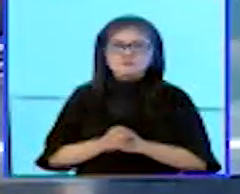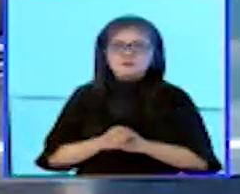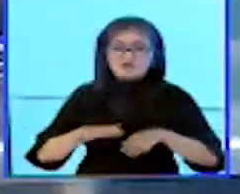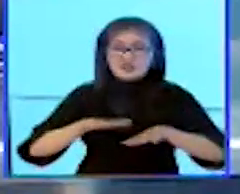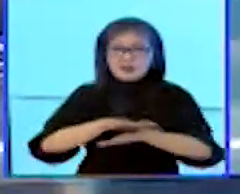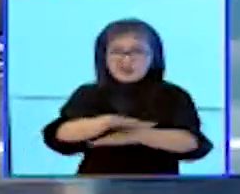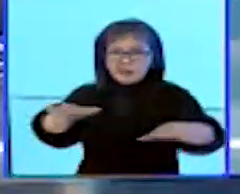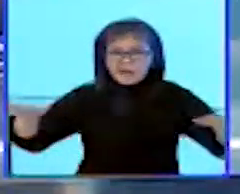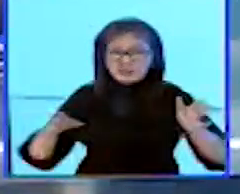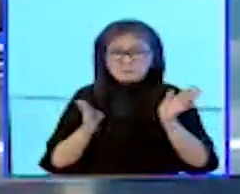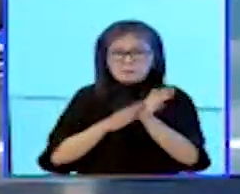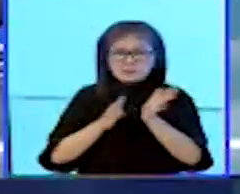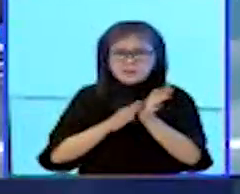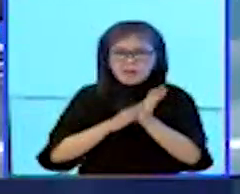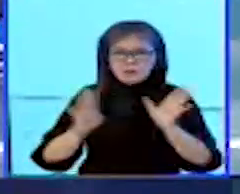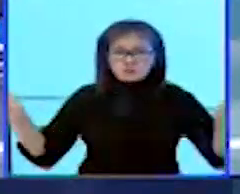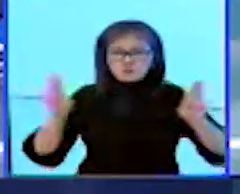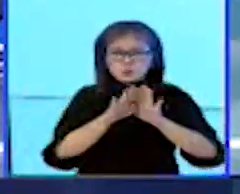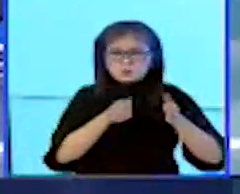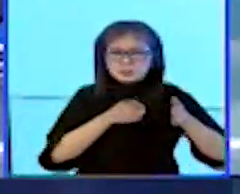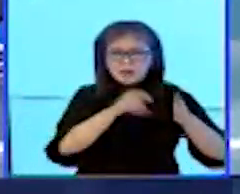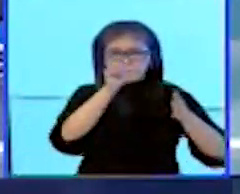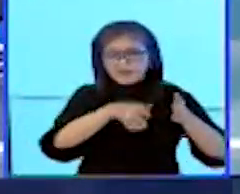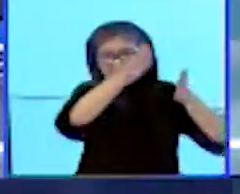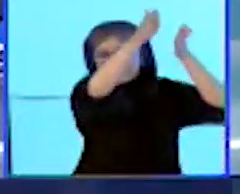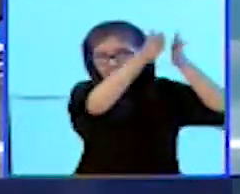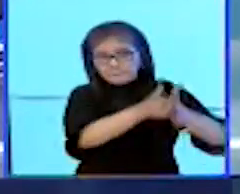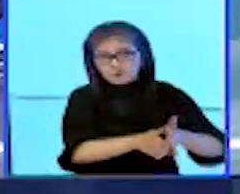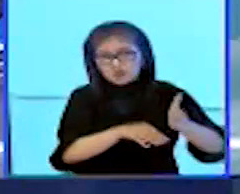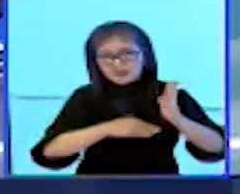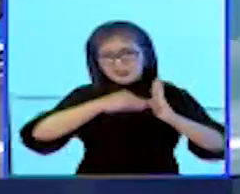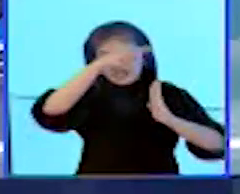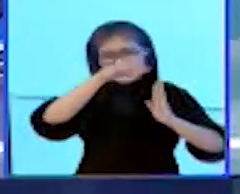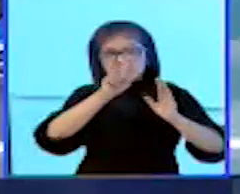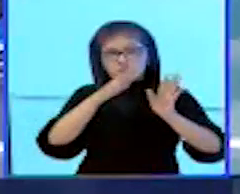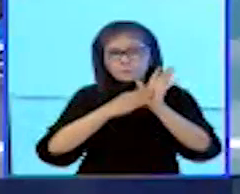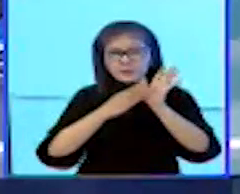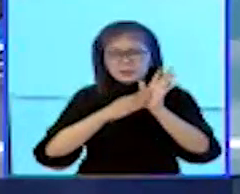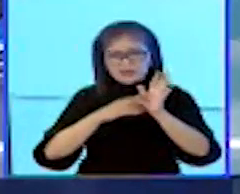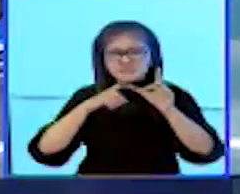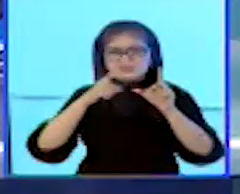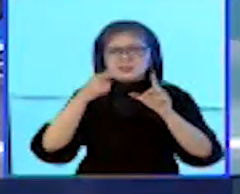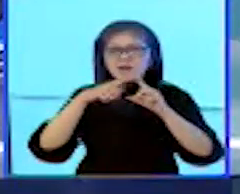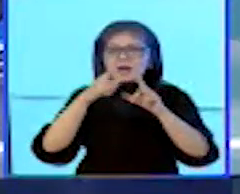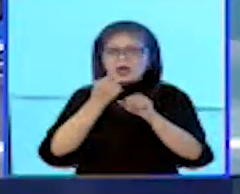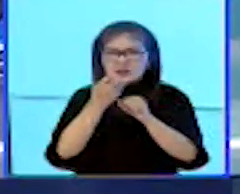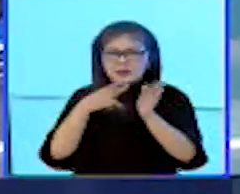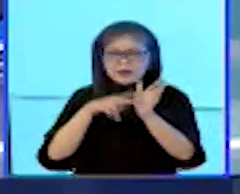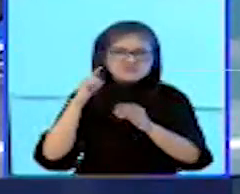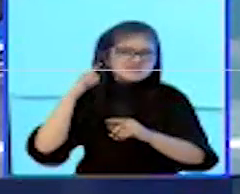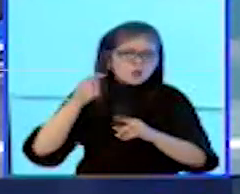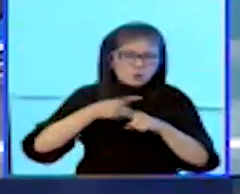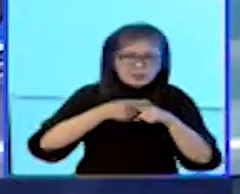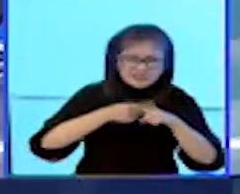Beralih ke informasi lain, sengketa lahan yang berujung penutupan jalan dengan tembok setinggi 1 meter terjadi di Sragen, Jawa Tengah. Pembuat